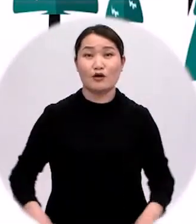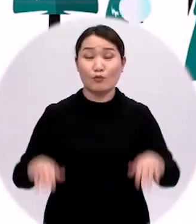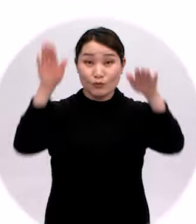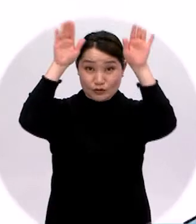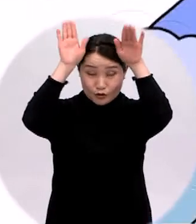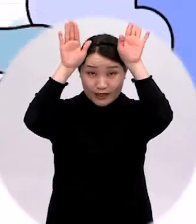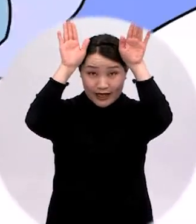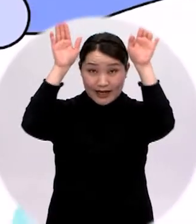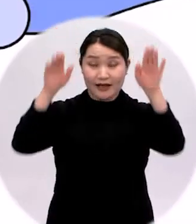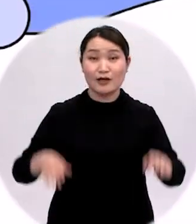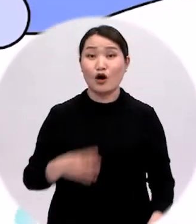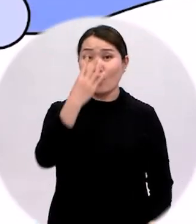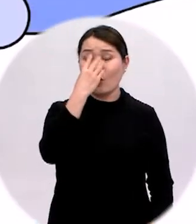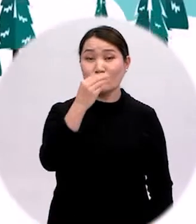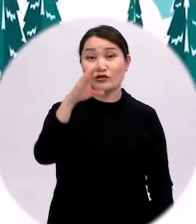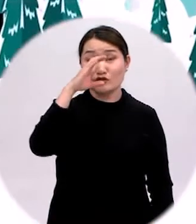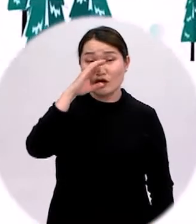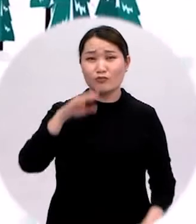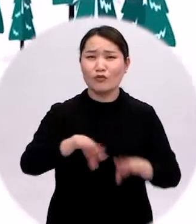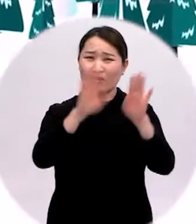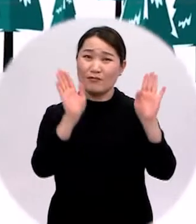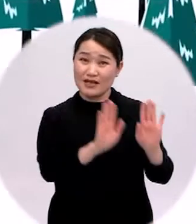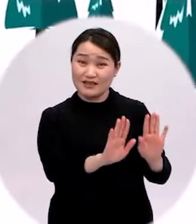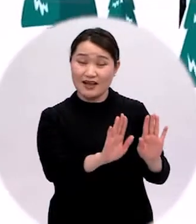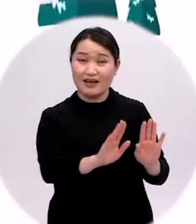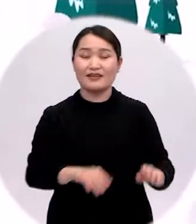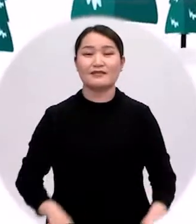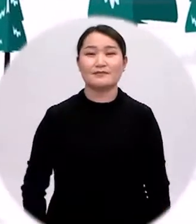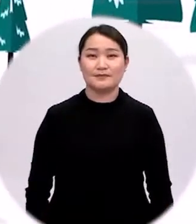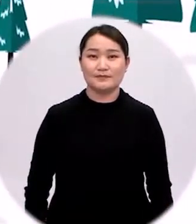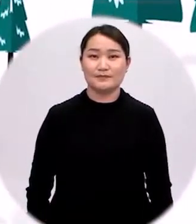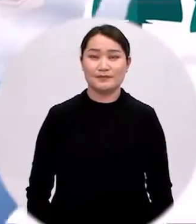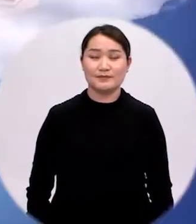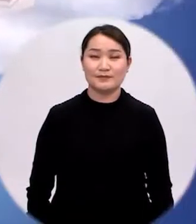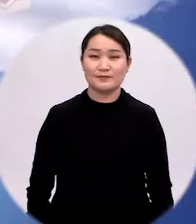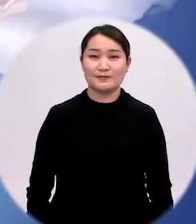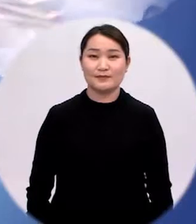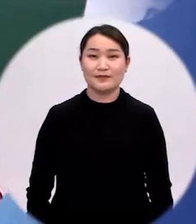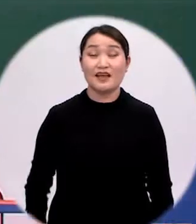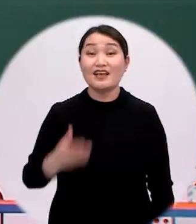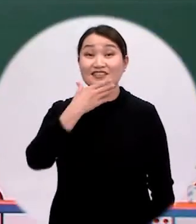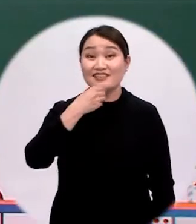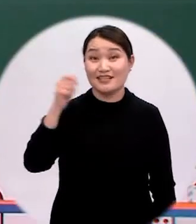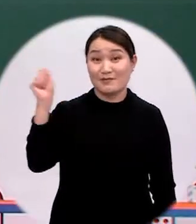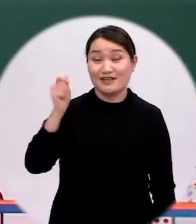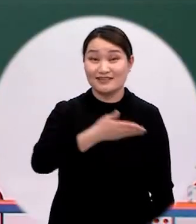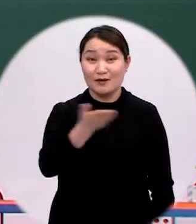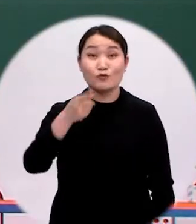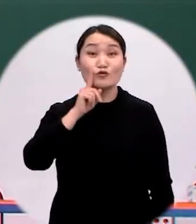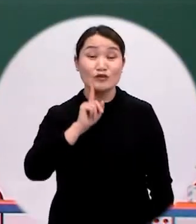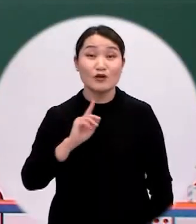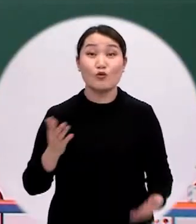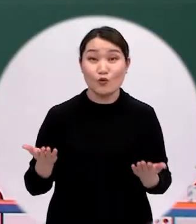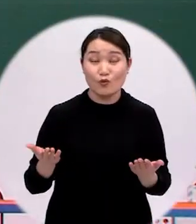Амбала, дэлтэн тула, үнэг чон бүгд байсан Шинэ жилд дуртай